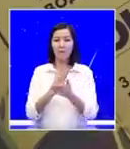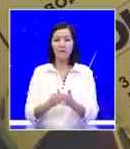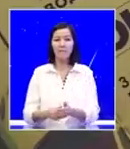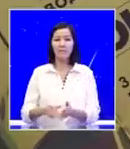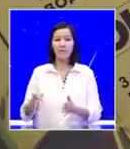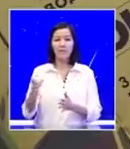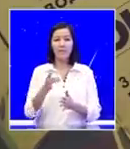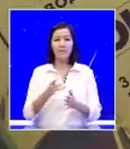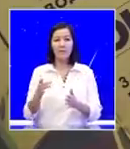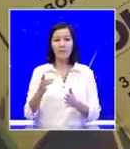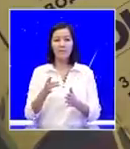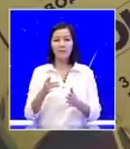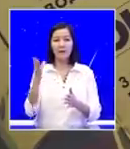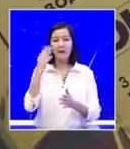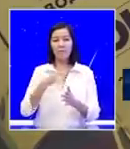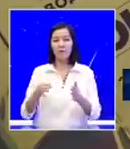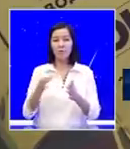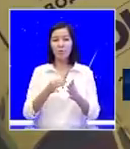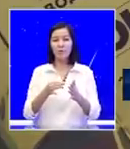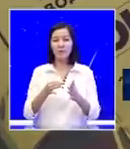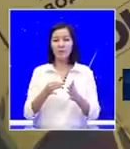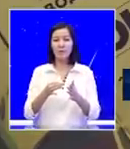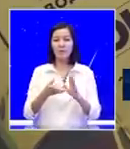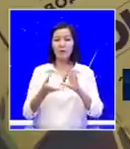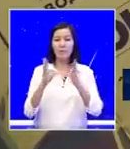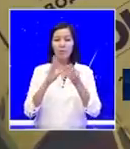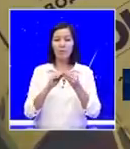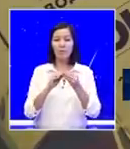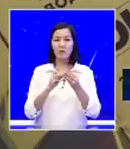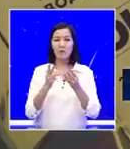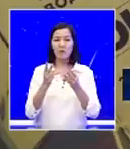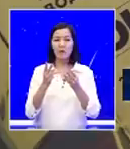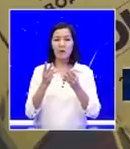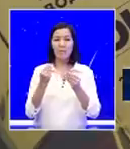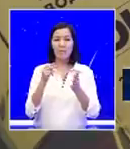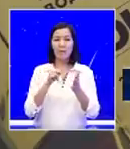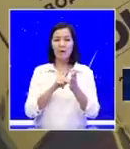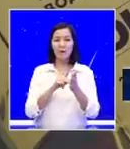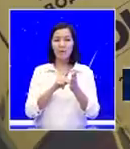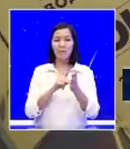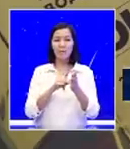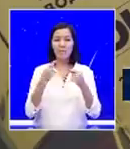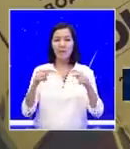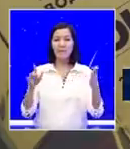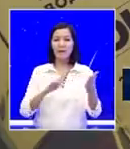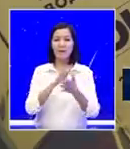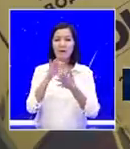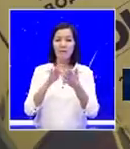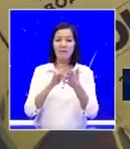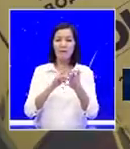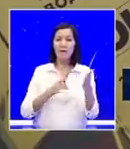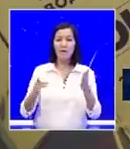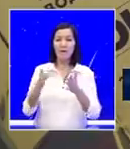Ресми осы Алматы облысында болғандықтан біз бағаларымызды район жақтарға, басқа қалаларға